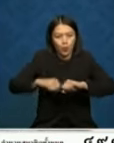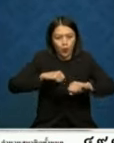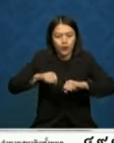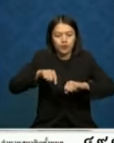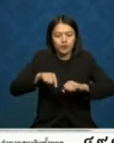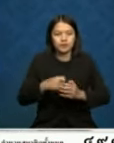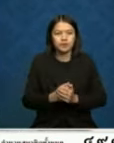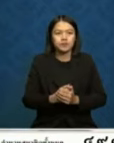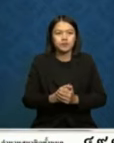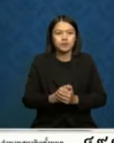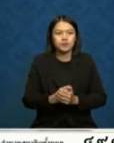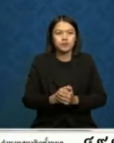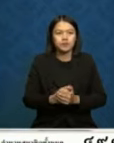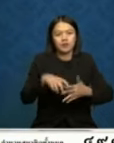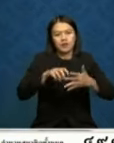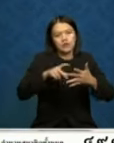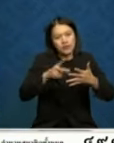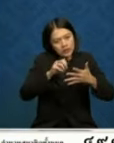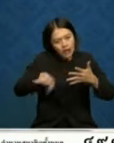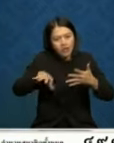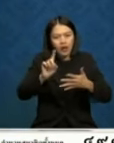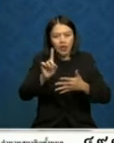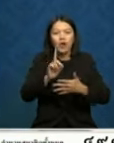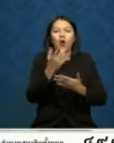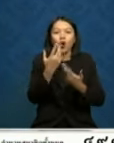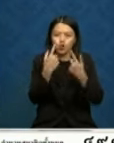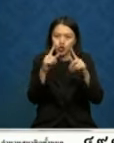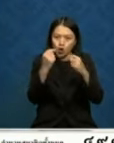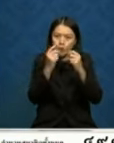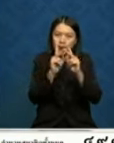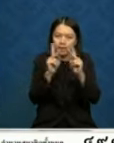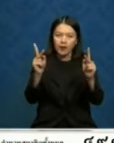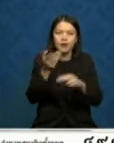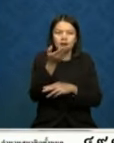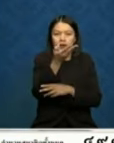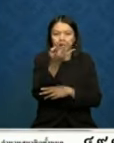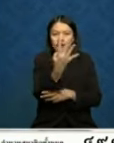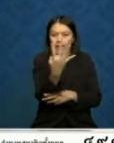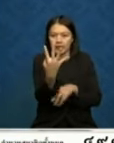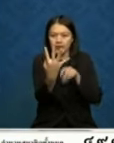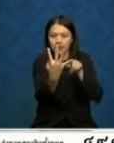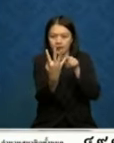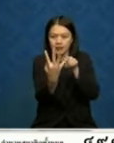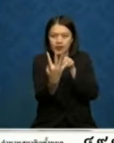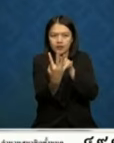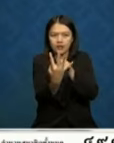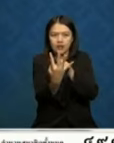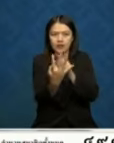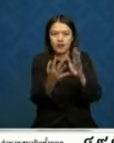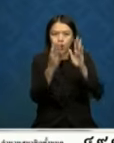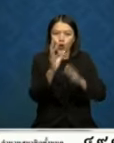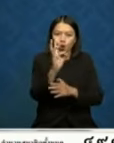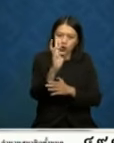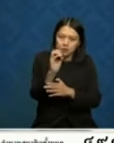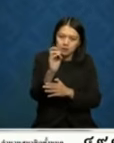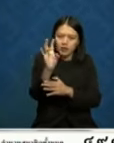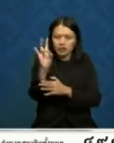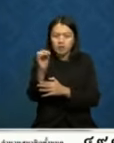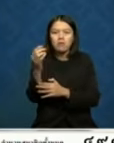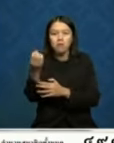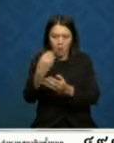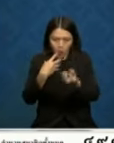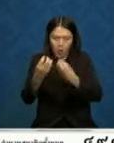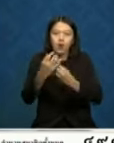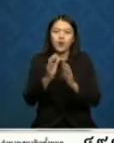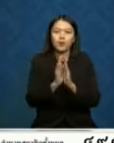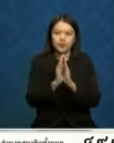ผมยืนยันที่จะตัดและขอคำตอบชัดเจนจากกรรมธิการท่านนั่งอยู่4คนไม่เป็นไรท่านมี60 70ไปเอาคำตอบให้ผมหน่อย